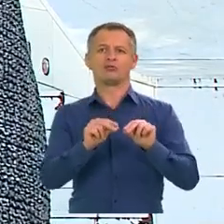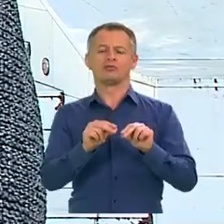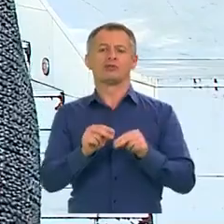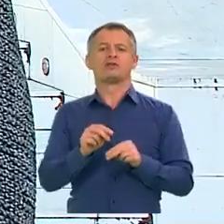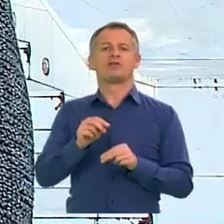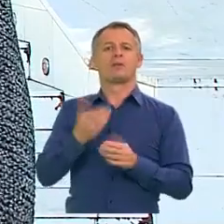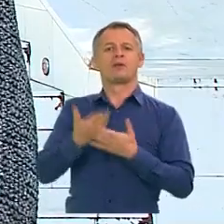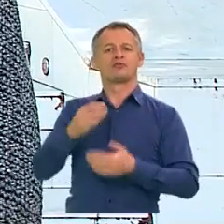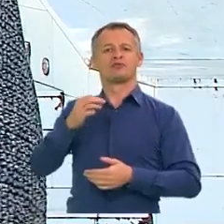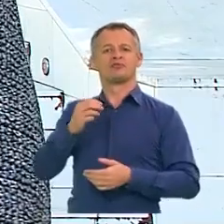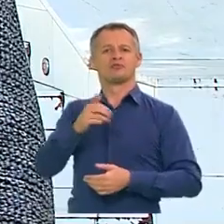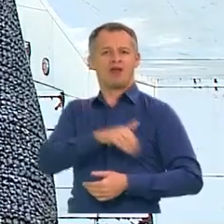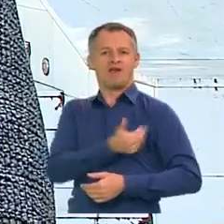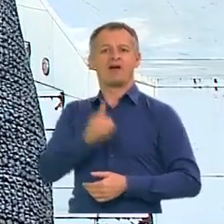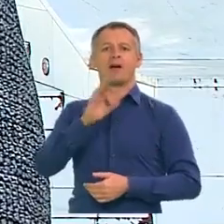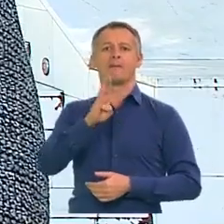Biancăi Pascu. A avut